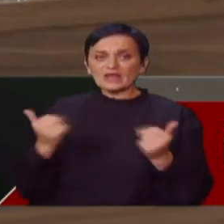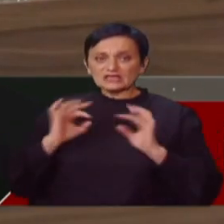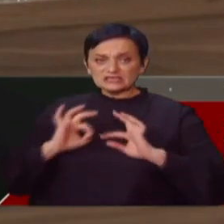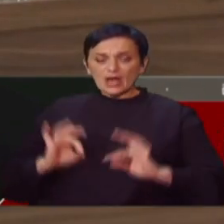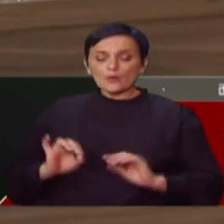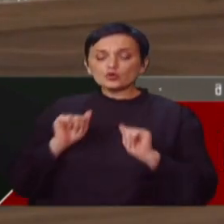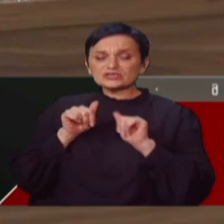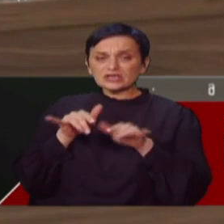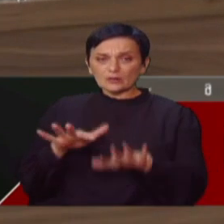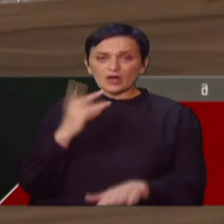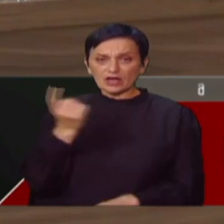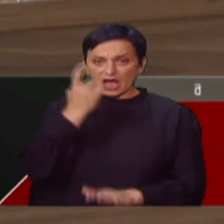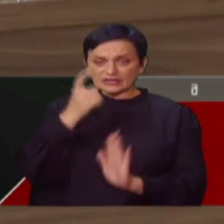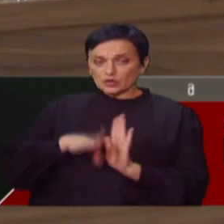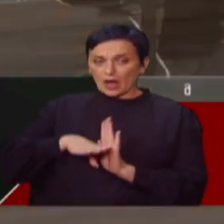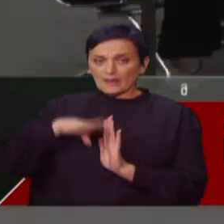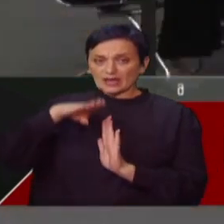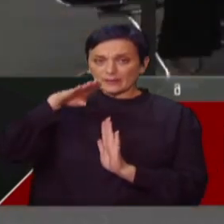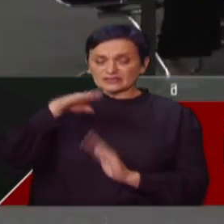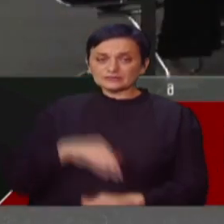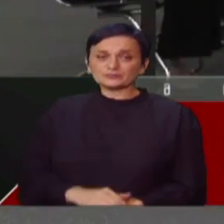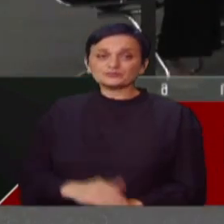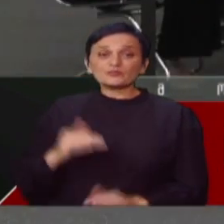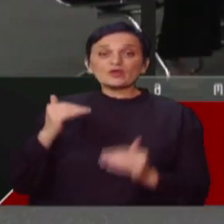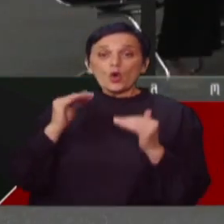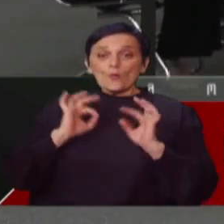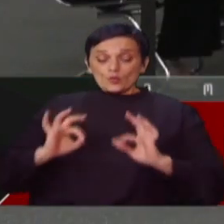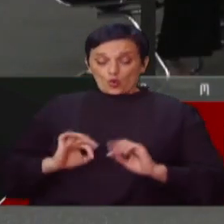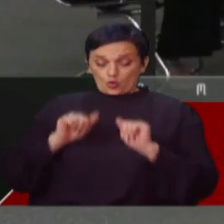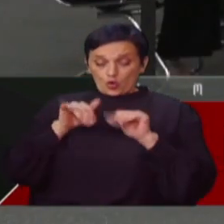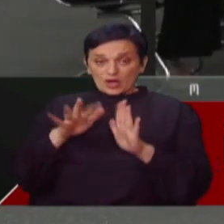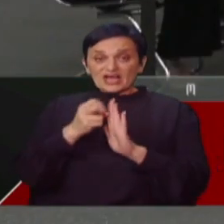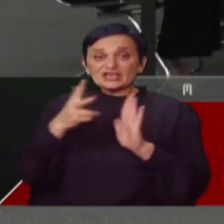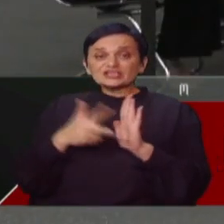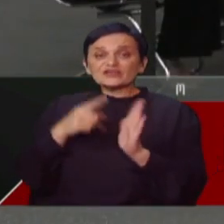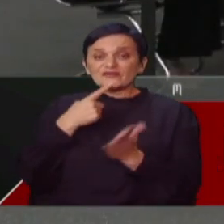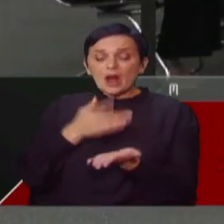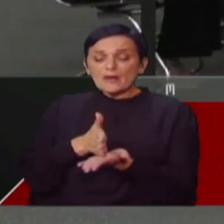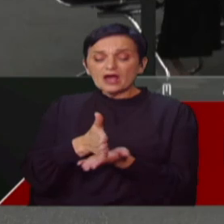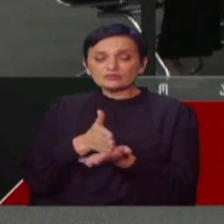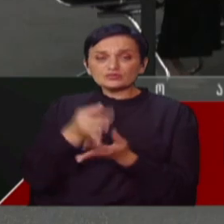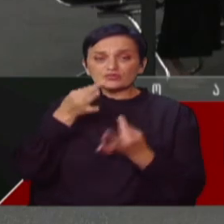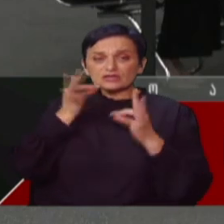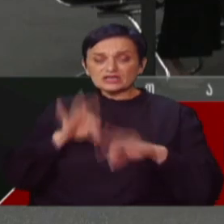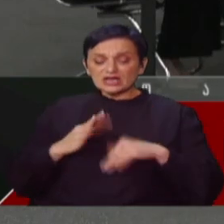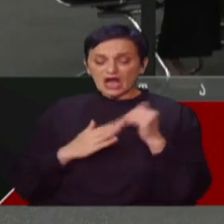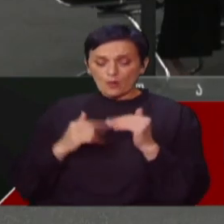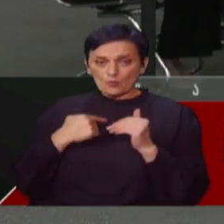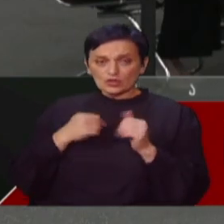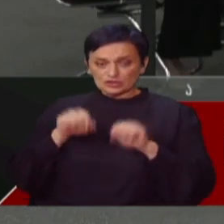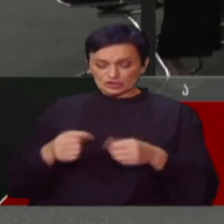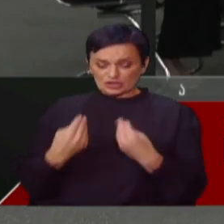საპროკურორო საქმიანობის ხარისხის ამაღლებას. პროკურორად საქმიანობის 18 წლიანი გამოცდილება საშუალებას